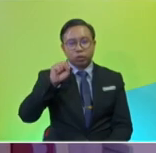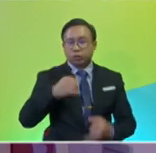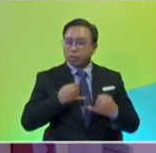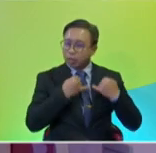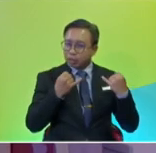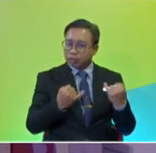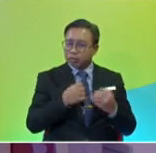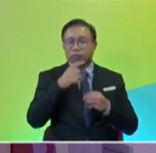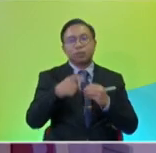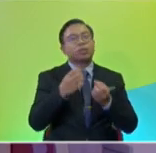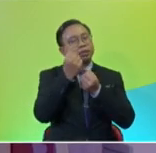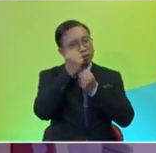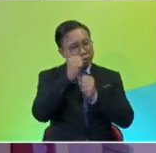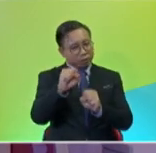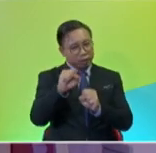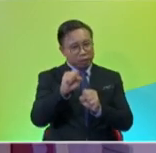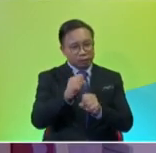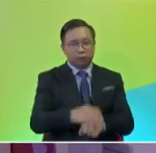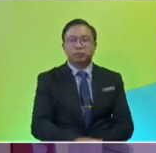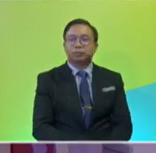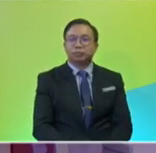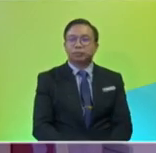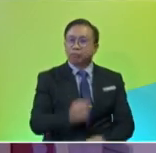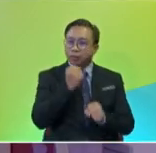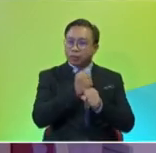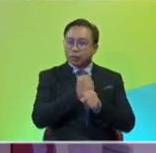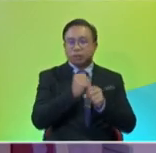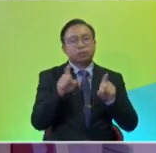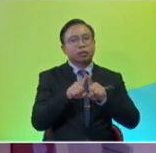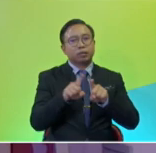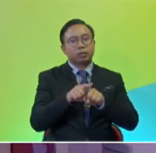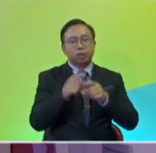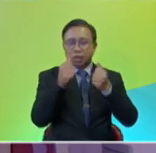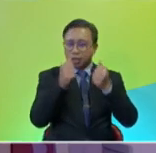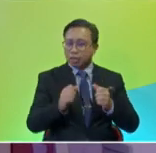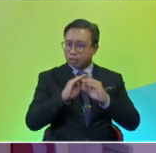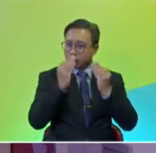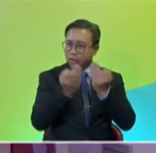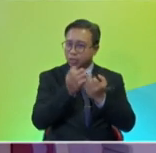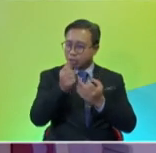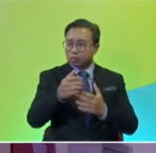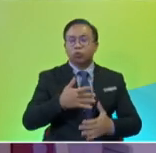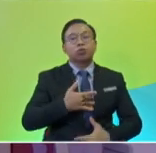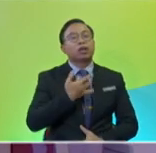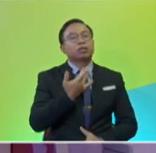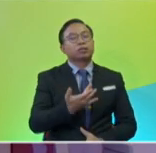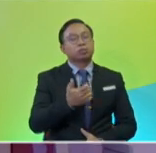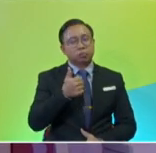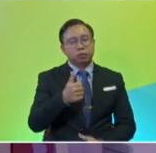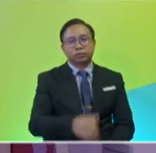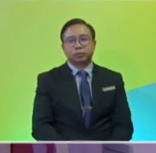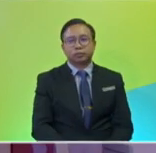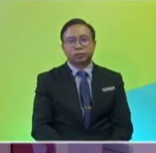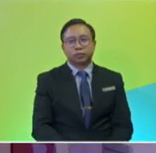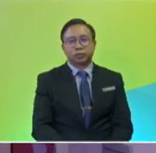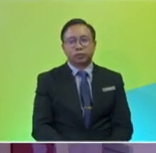dapat menyelesaikan sesuatu kerja bersama ahli keluarga, kamu akan berasa puas hati. Lepas tu